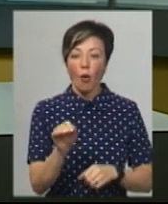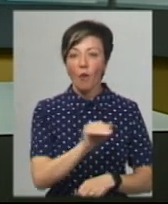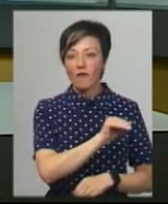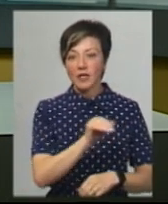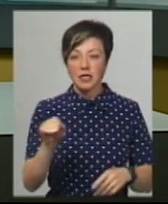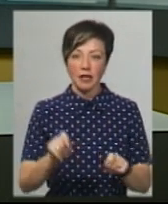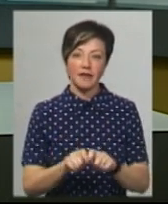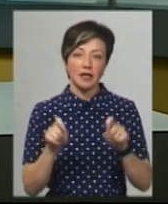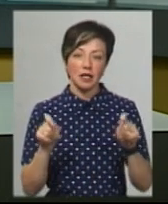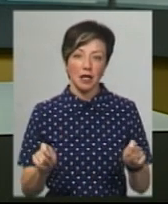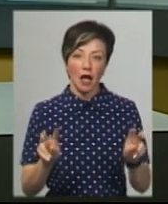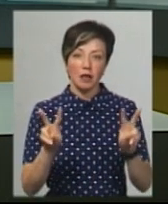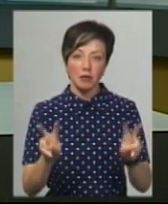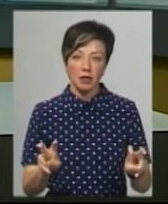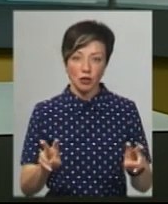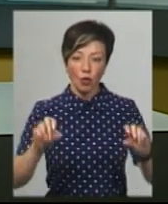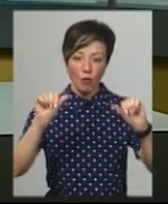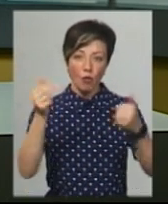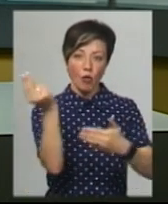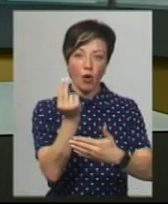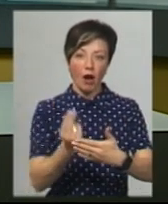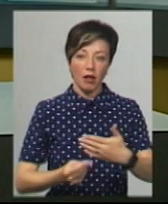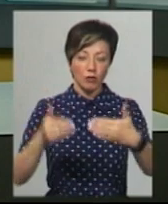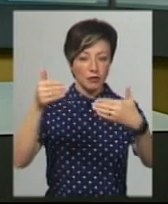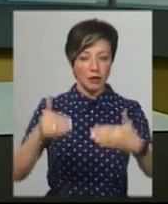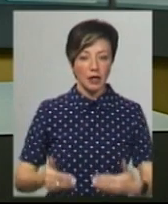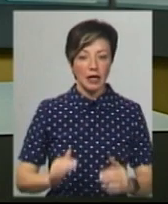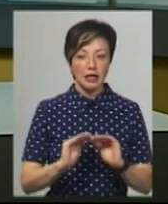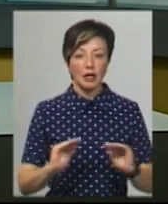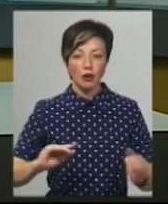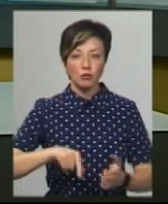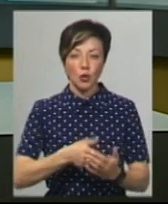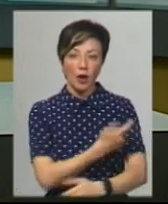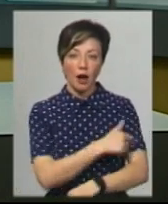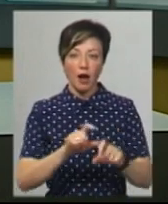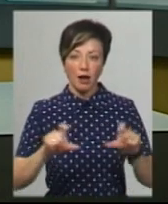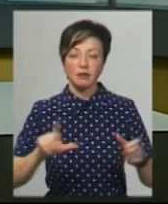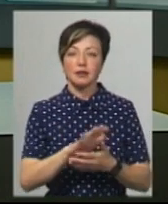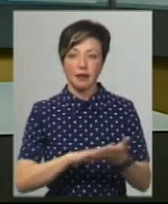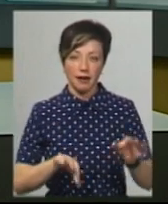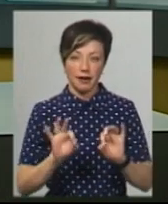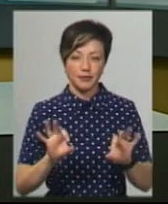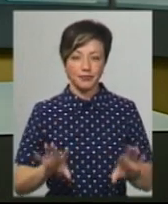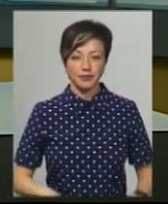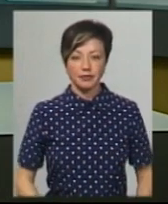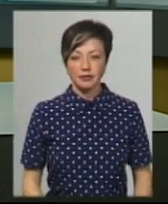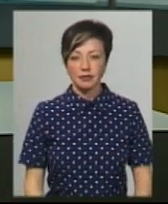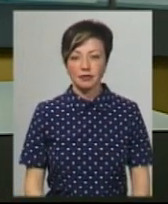офіційне відкриття тематичного муралу на боковому фасаді дитячої міської лікарні. Подробиці у сюжеті Анастасії